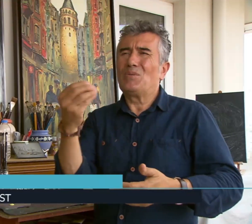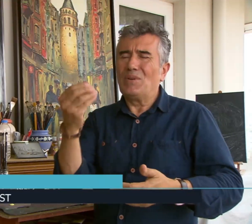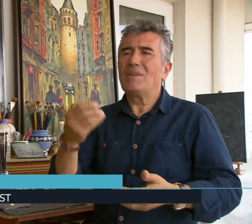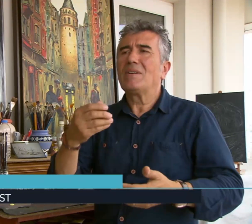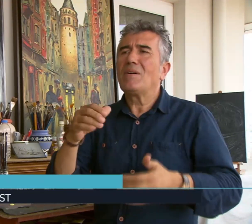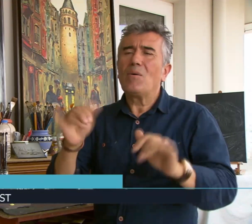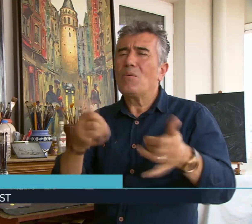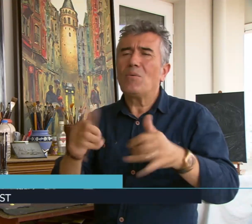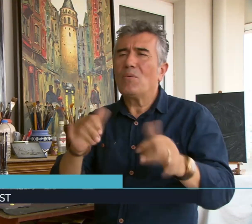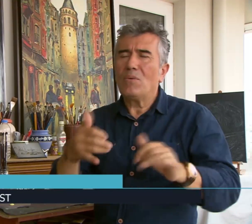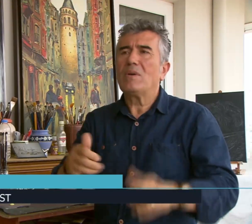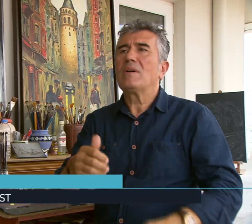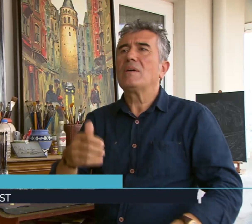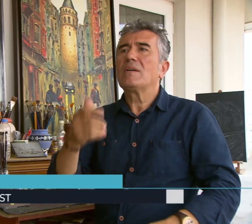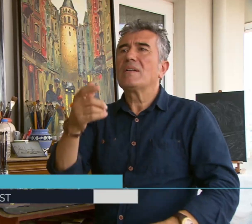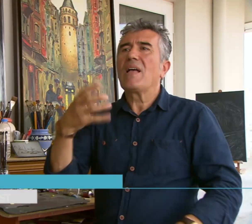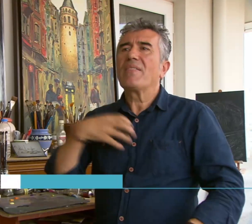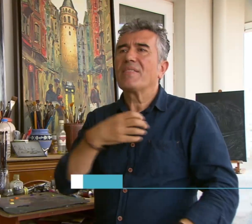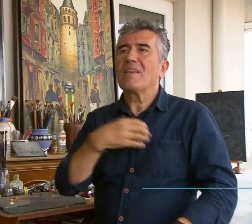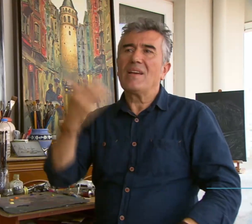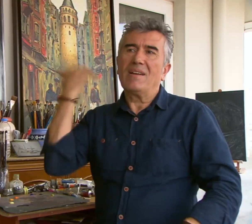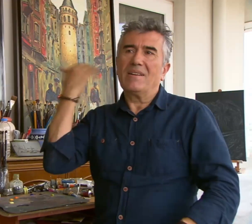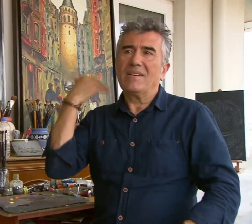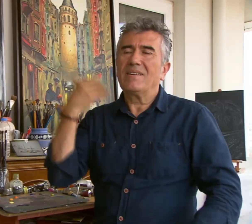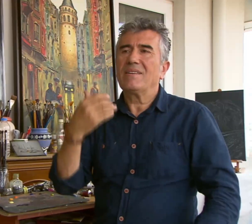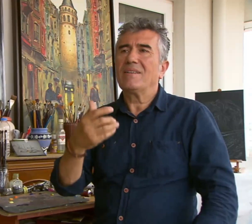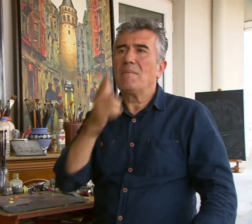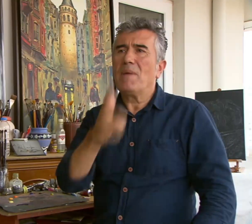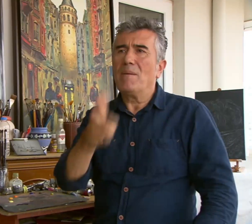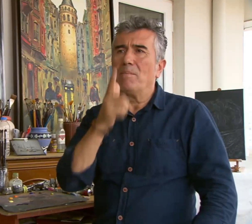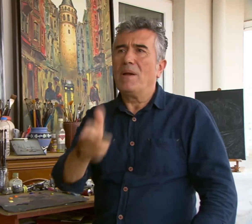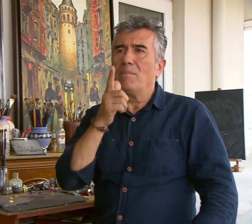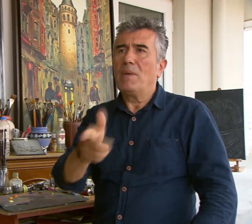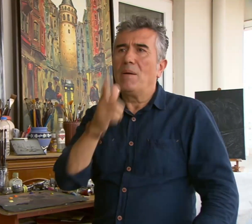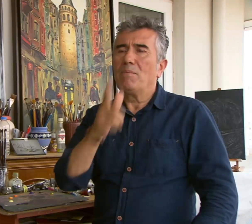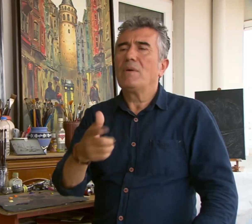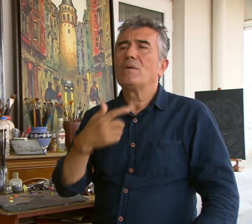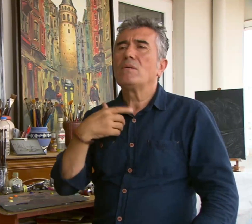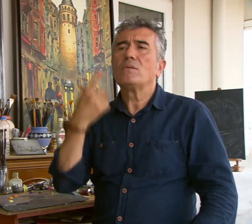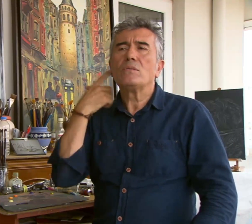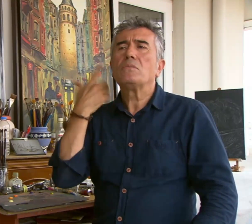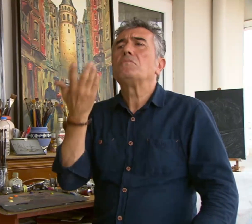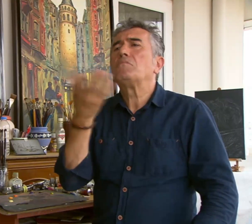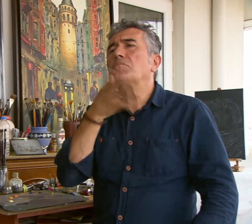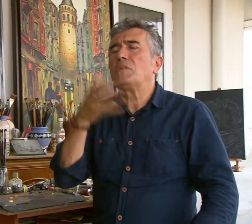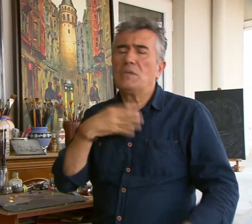Daha sonra çocukluğumda oyun oynarken annem arkamdan bir gün bağırmış,